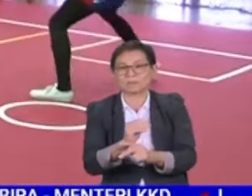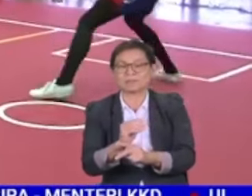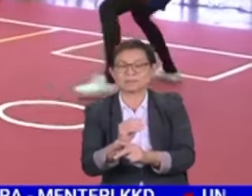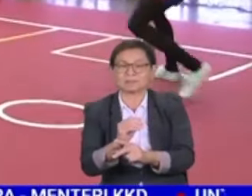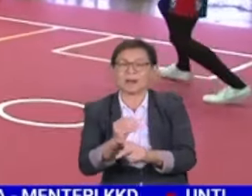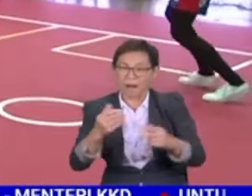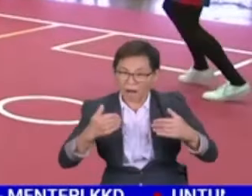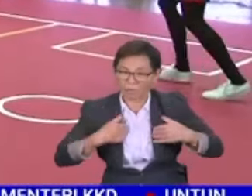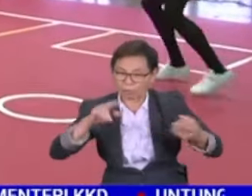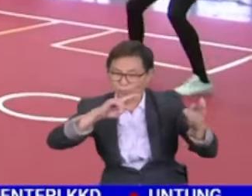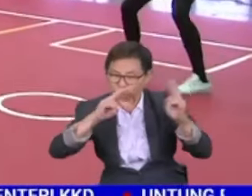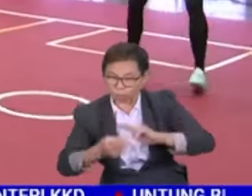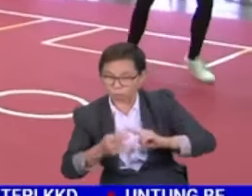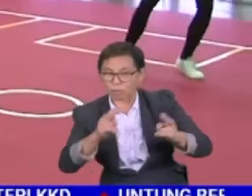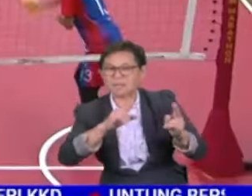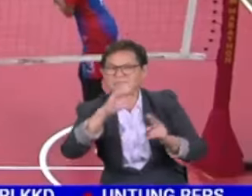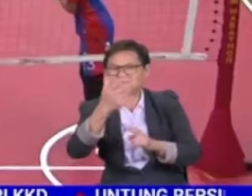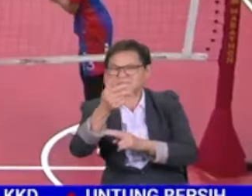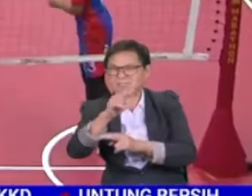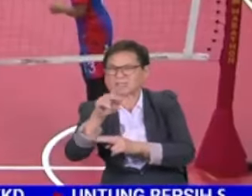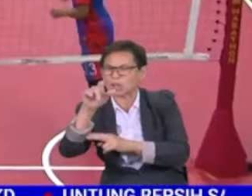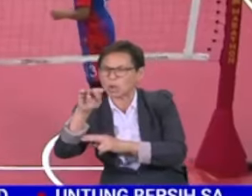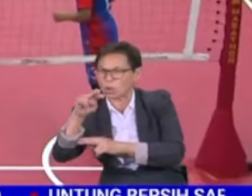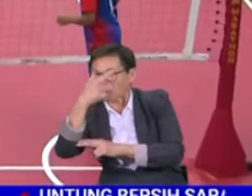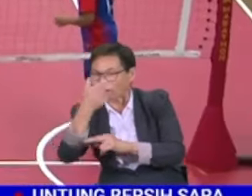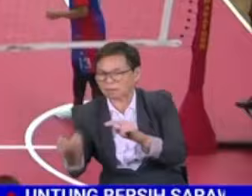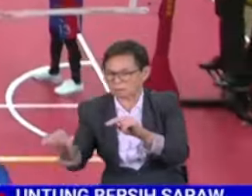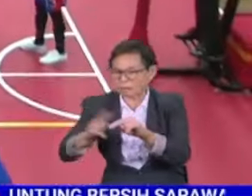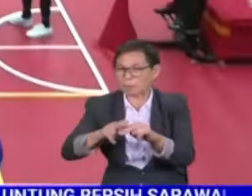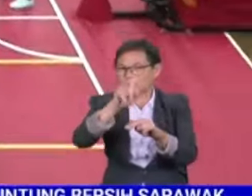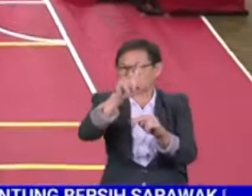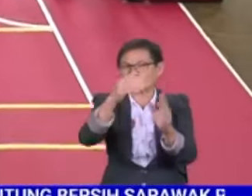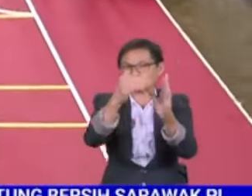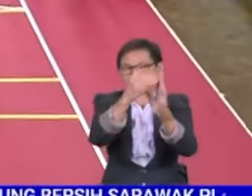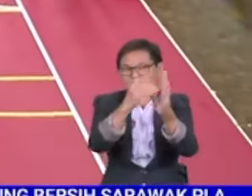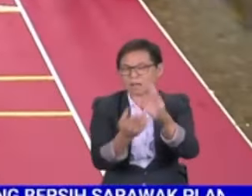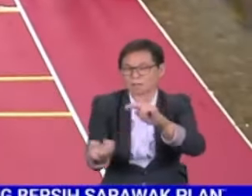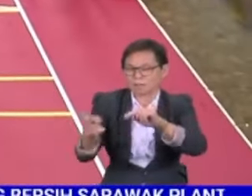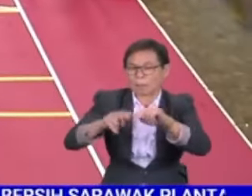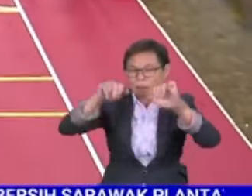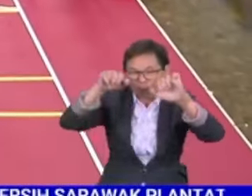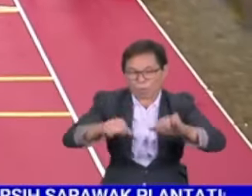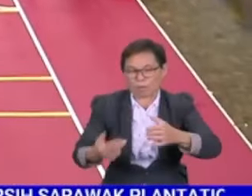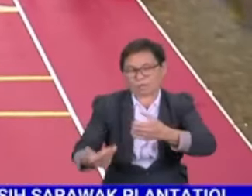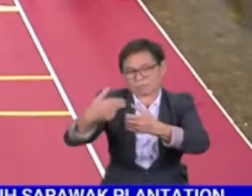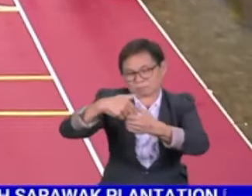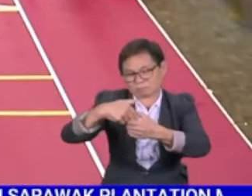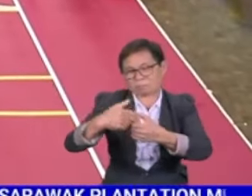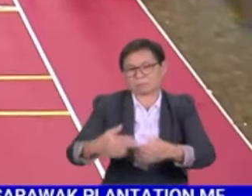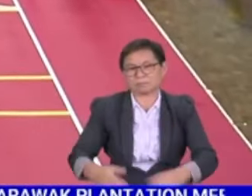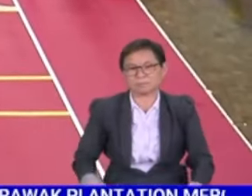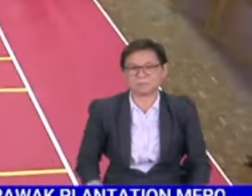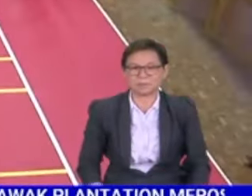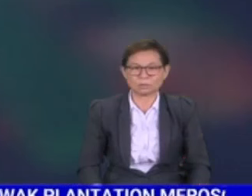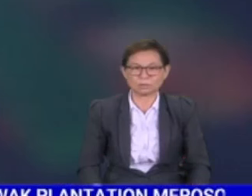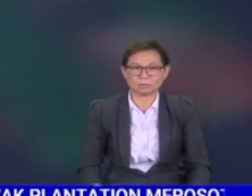Ini kerana terdapat perubahan dalam acara Chinlon apabila terdapat penambahan satu acara yang boleh disertai.